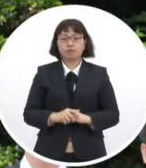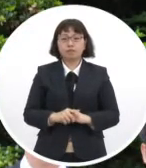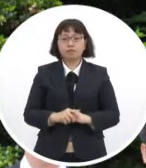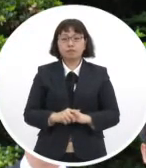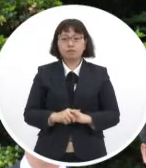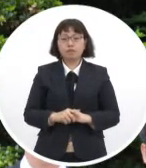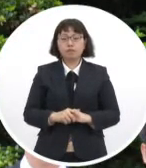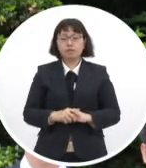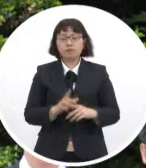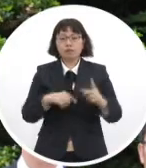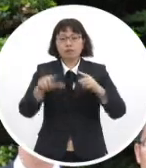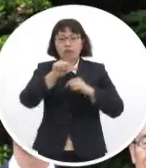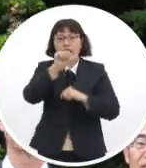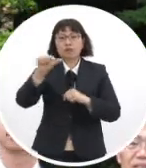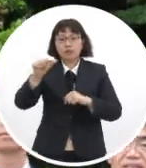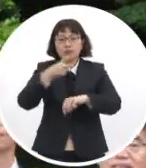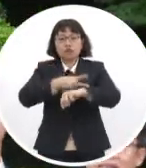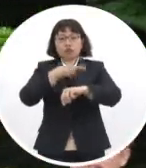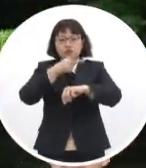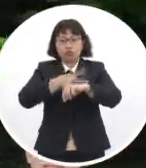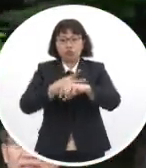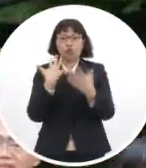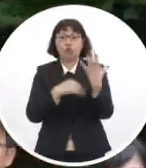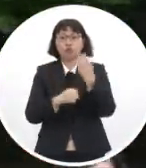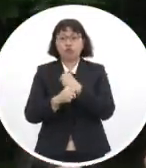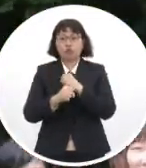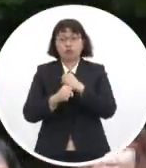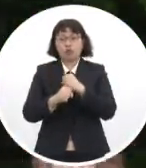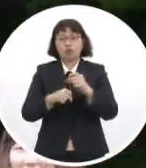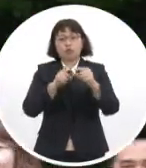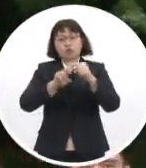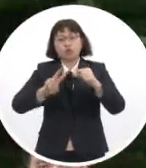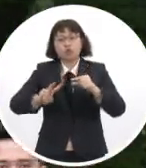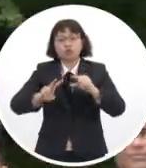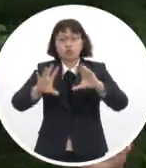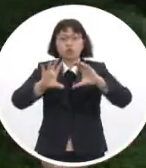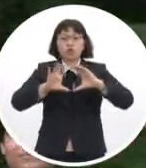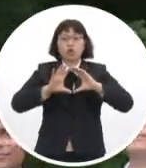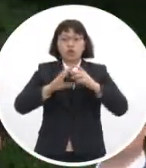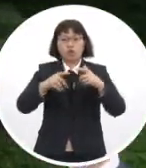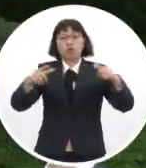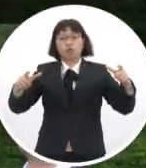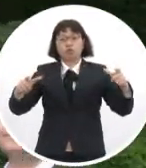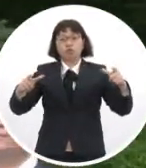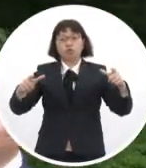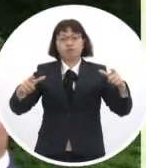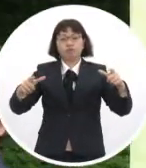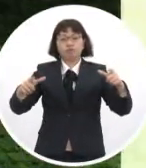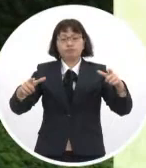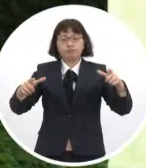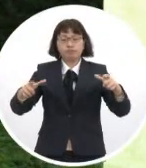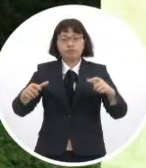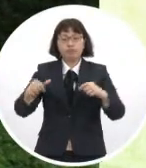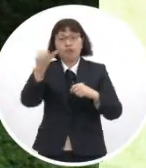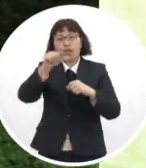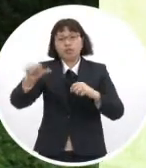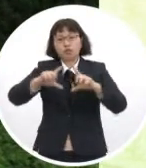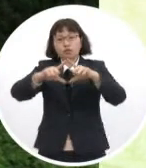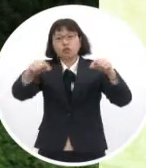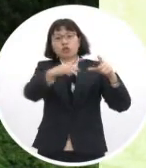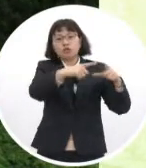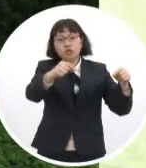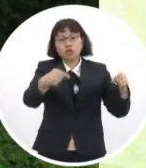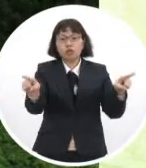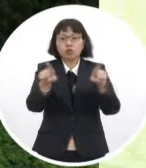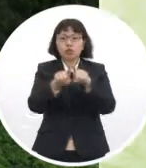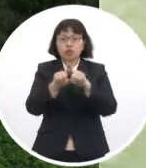さらにアジアから技術系の留学生を中心に受け入れを拡大するなど、活力あるアジアの国々とともに発